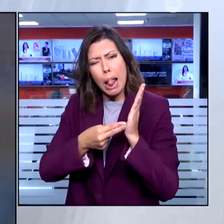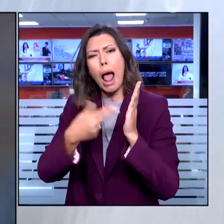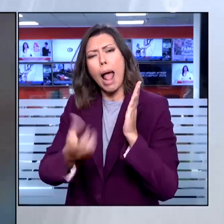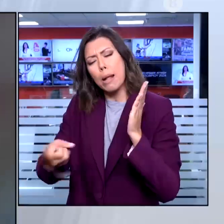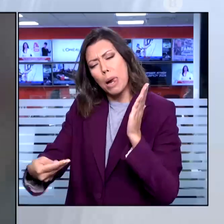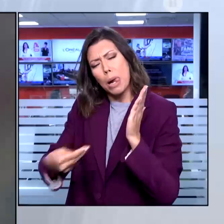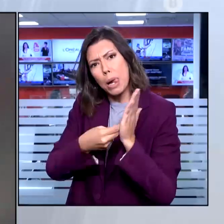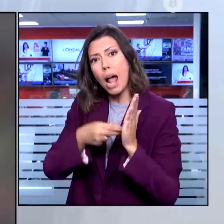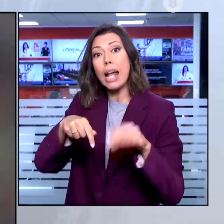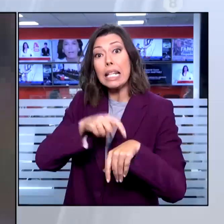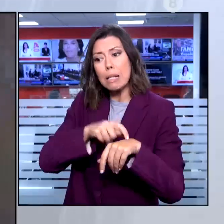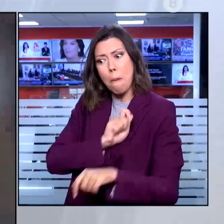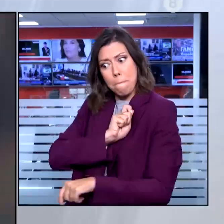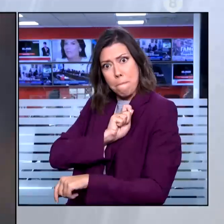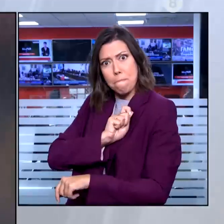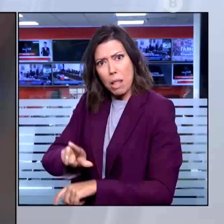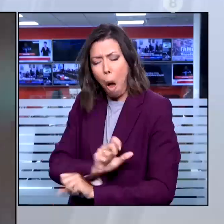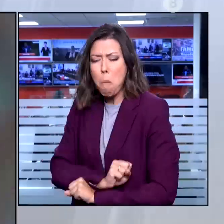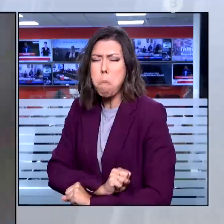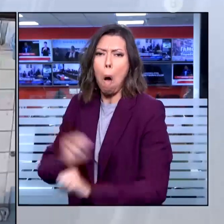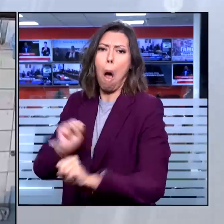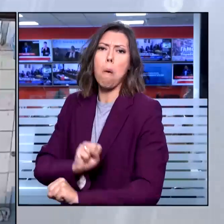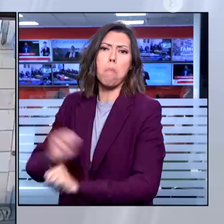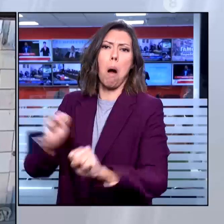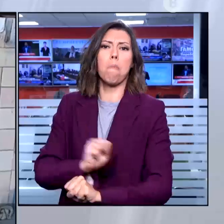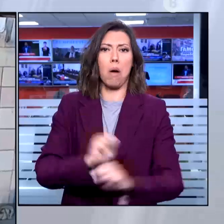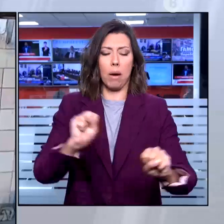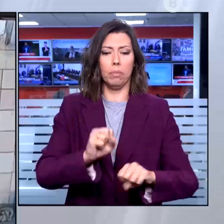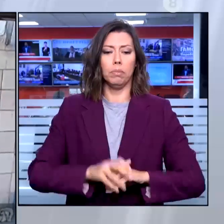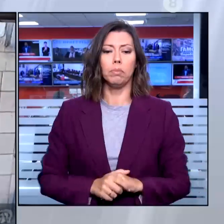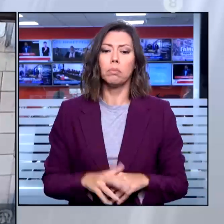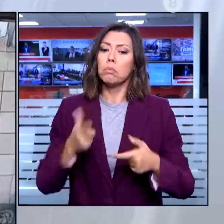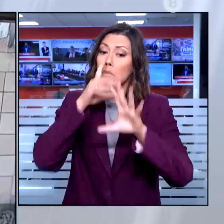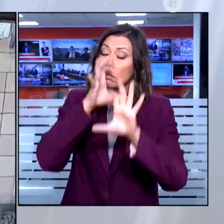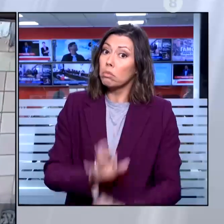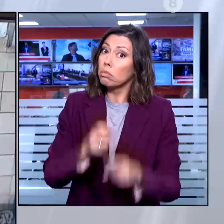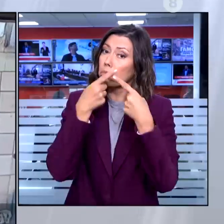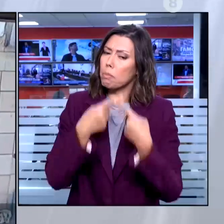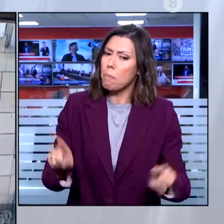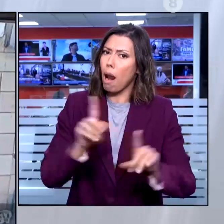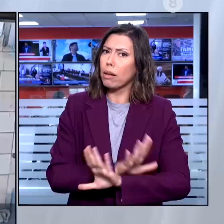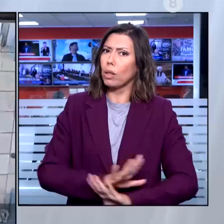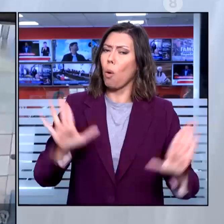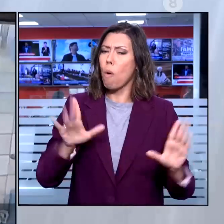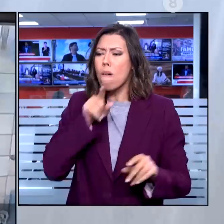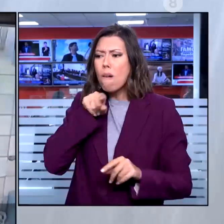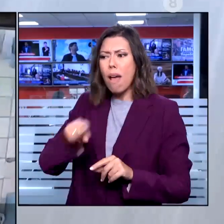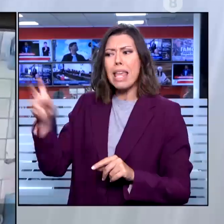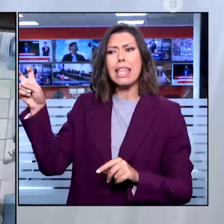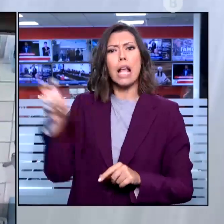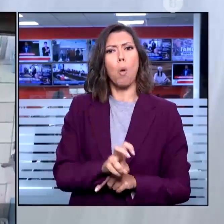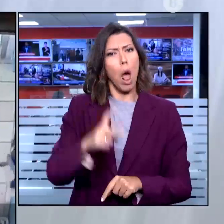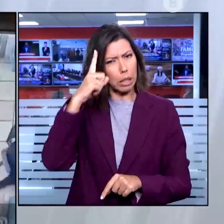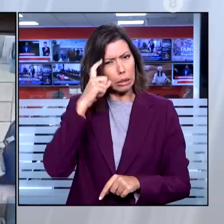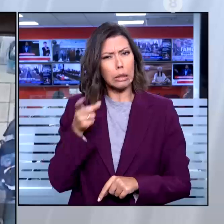μήνυμα που φάνηκε να προέρχεται από την ηγεσία της Χεζμπολάχ. You know, it's somewhat surprising that Hezbollah would rely on pagers, knowing that